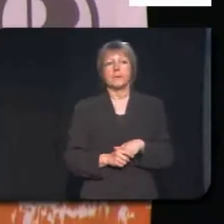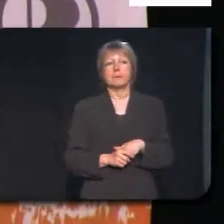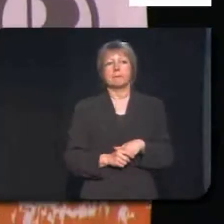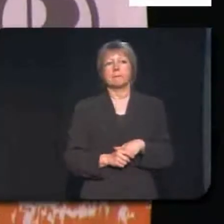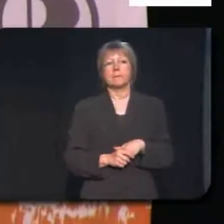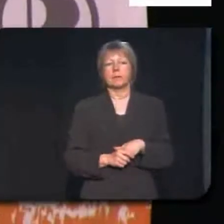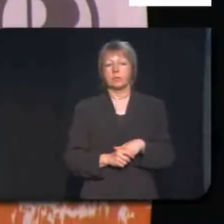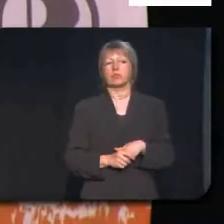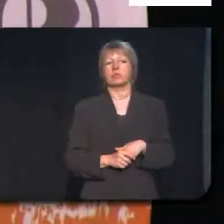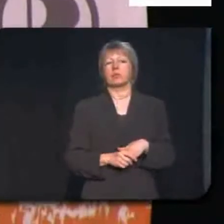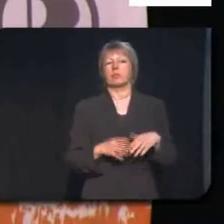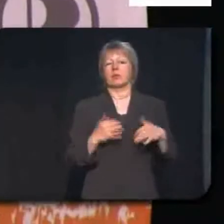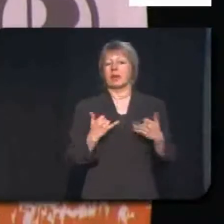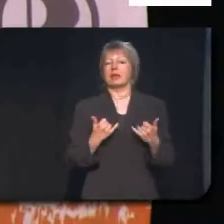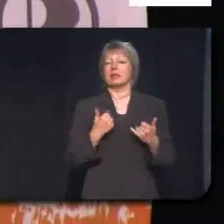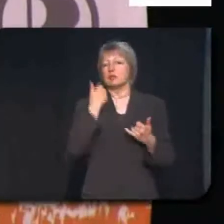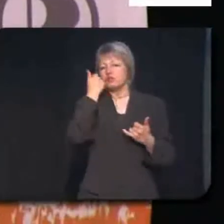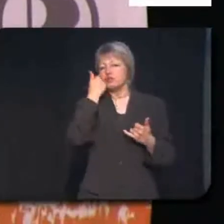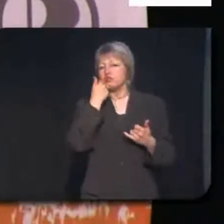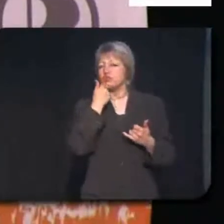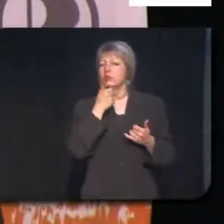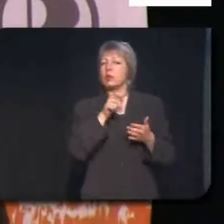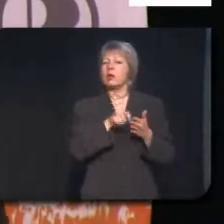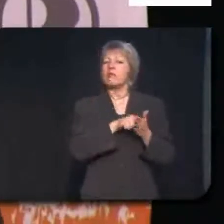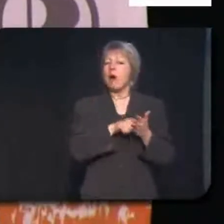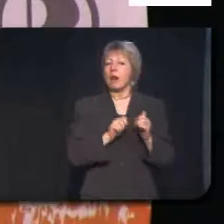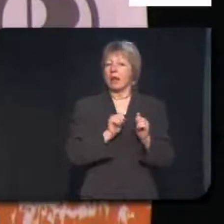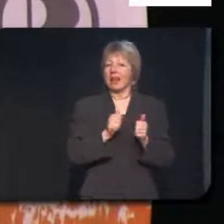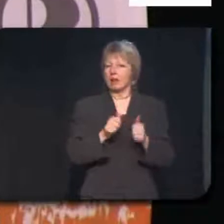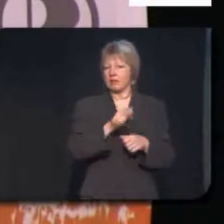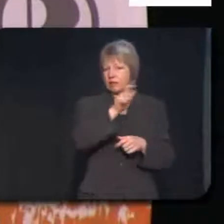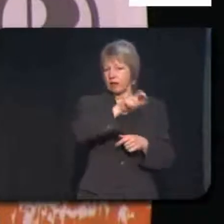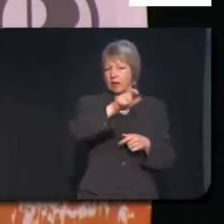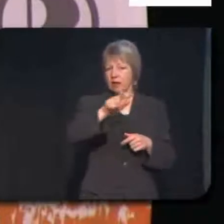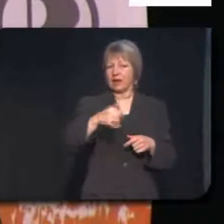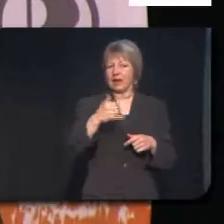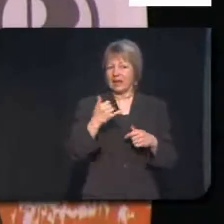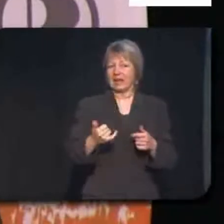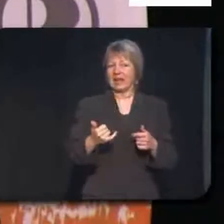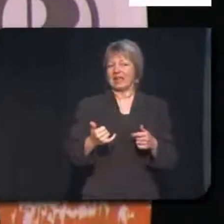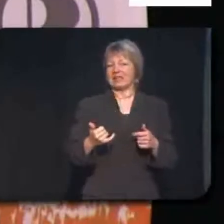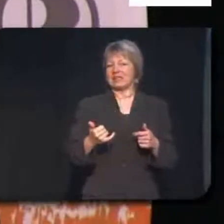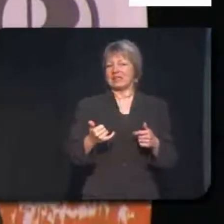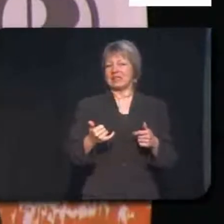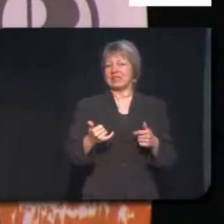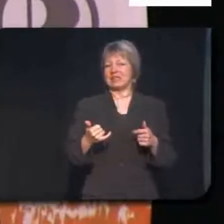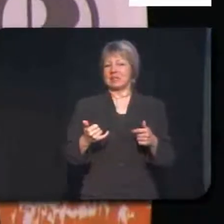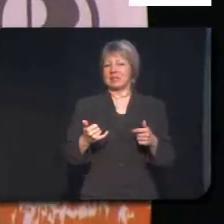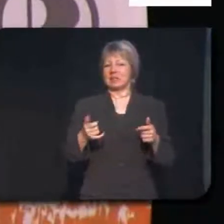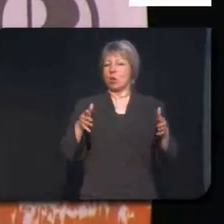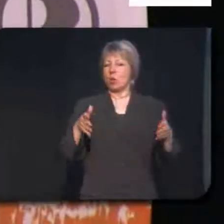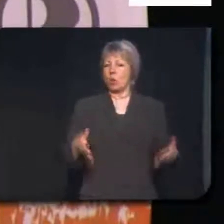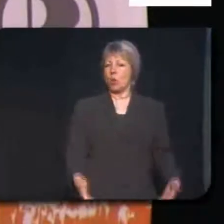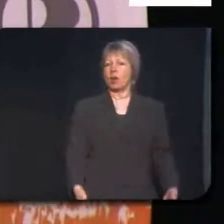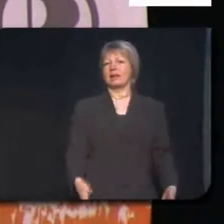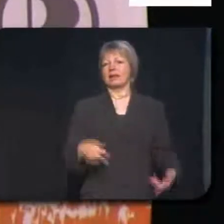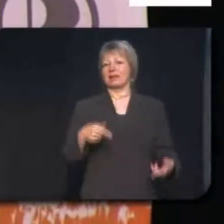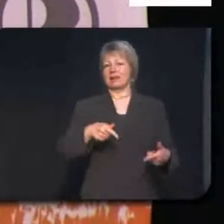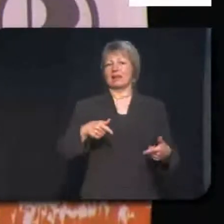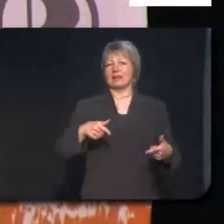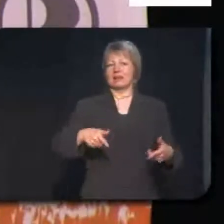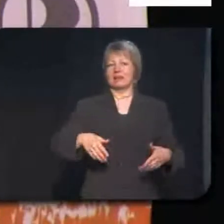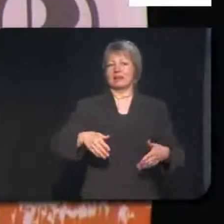dann bitte ich meine Wahlhelfer und zu öffnen hochzuheben